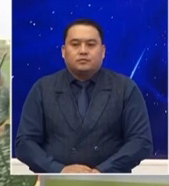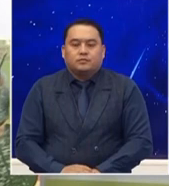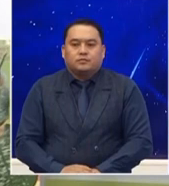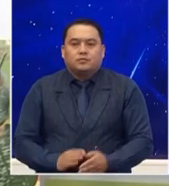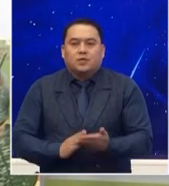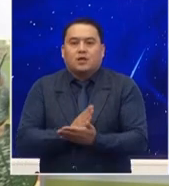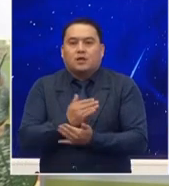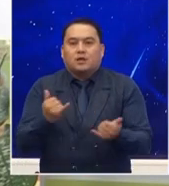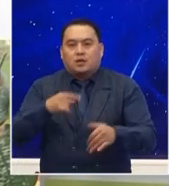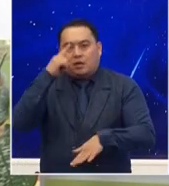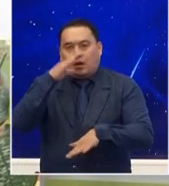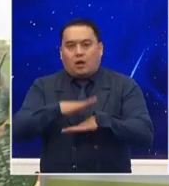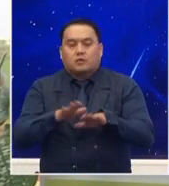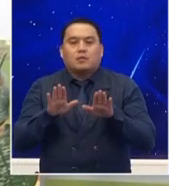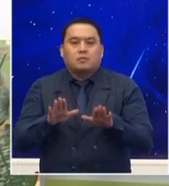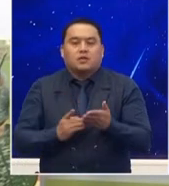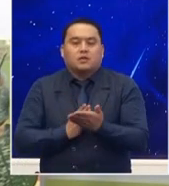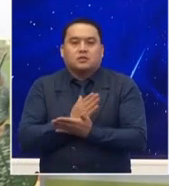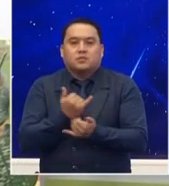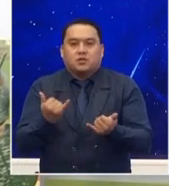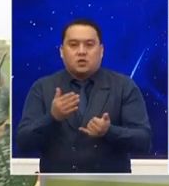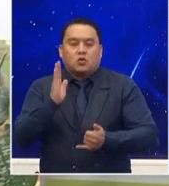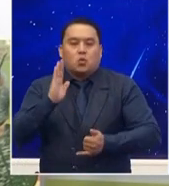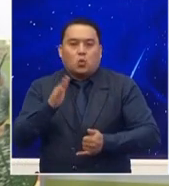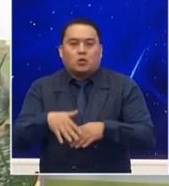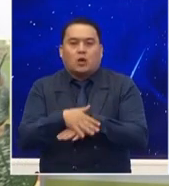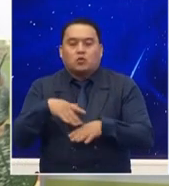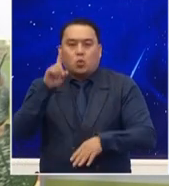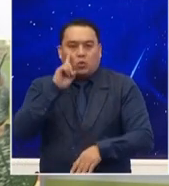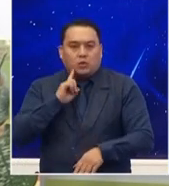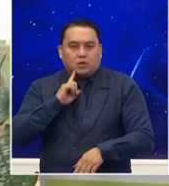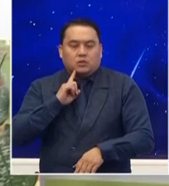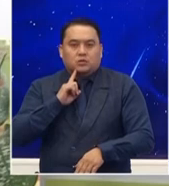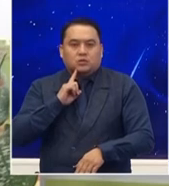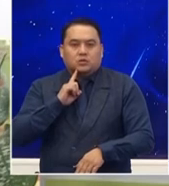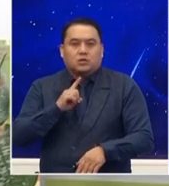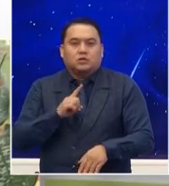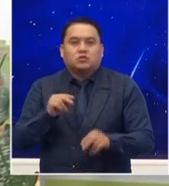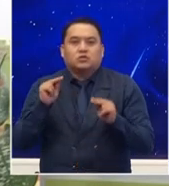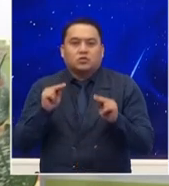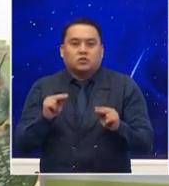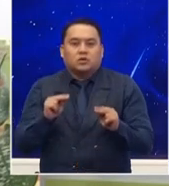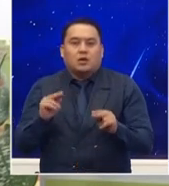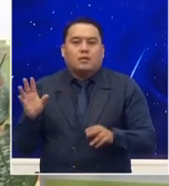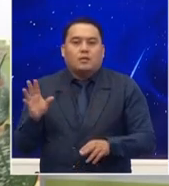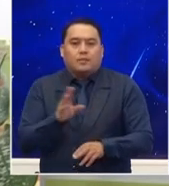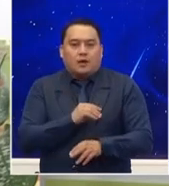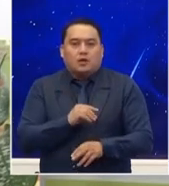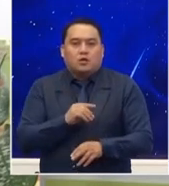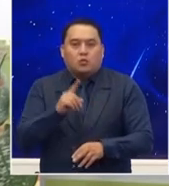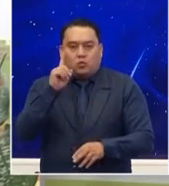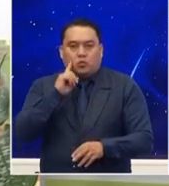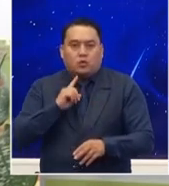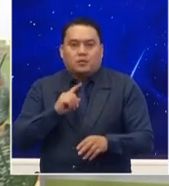негізгі мақсаты бір терезе жүйесінде қызмет етіп, халыққа қолайлы, қолжетімді, ашық және барлық қолайлы